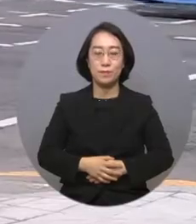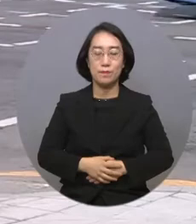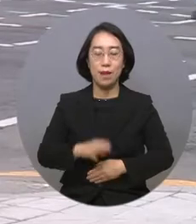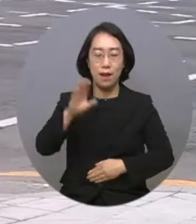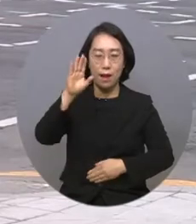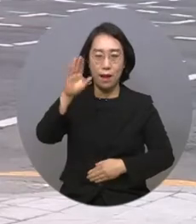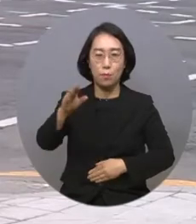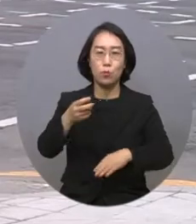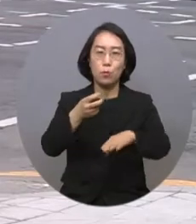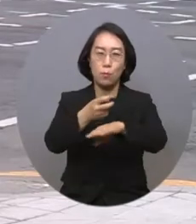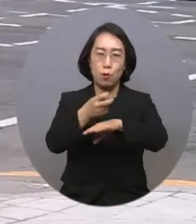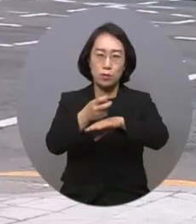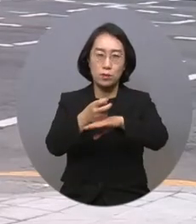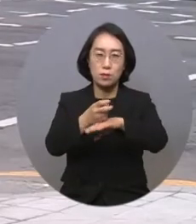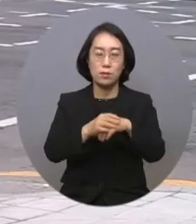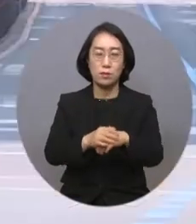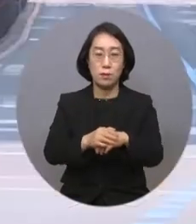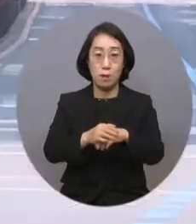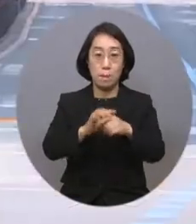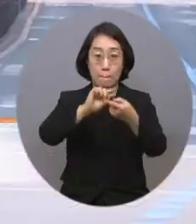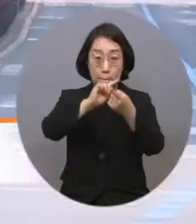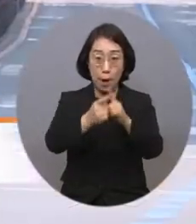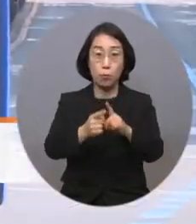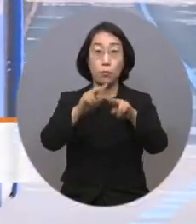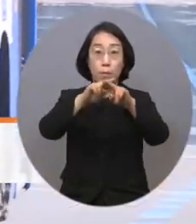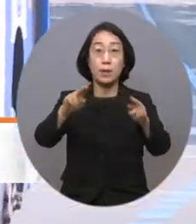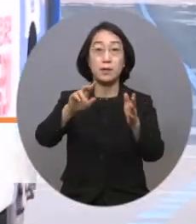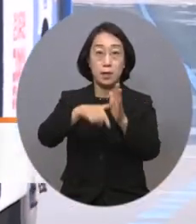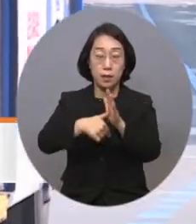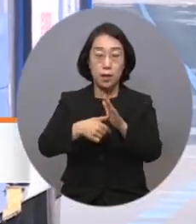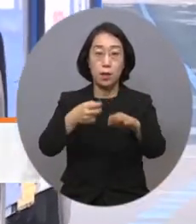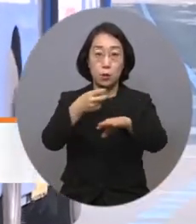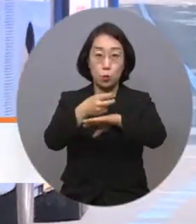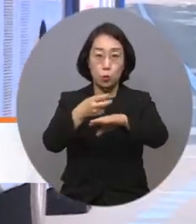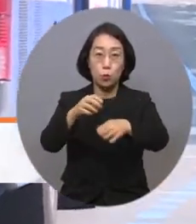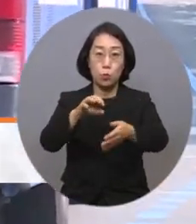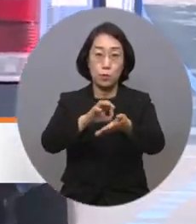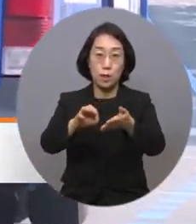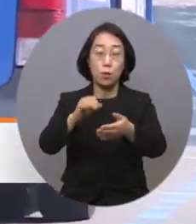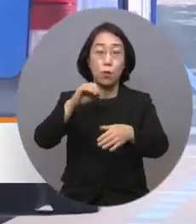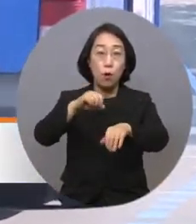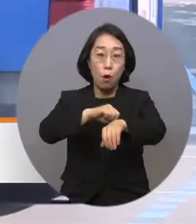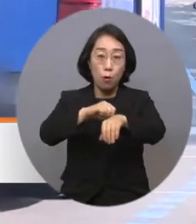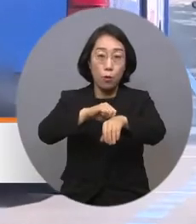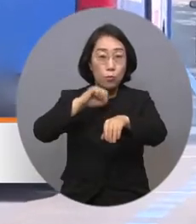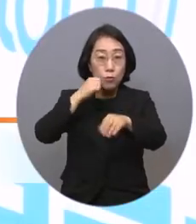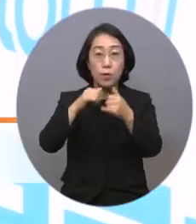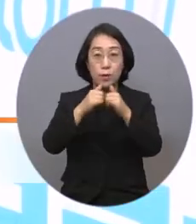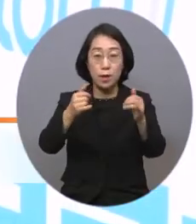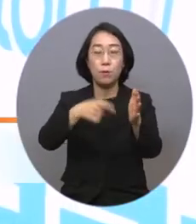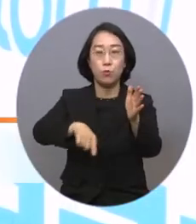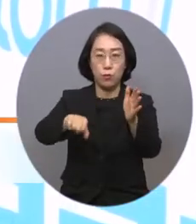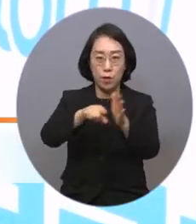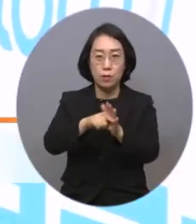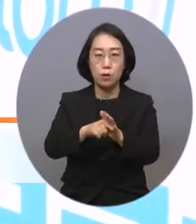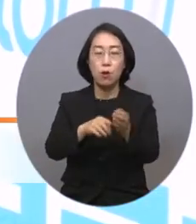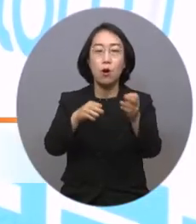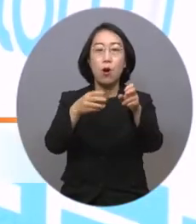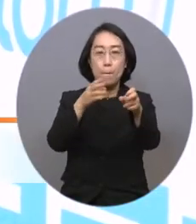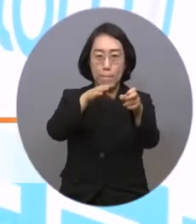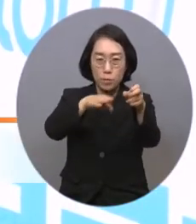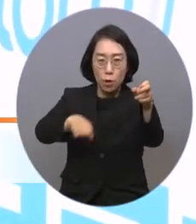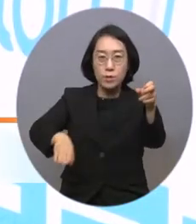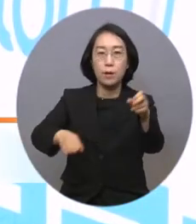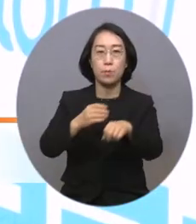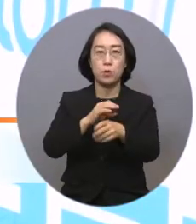앞으로 시내버스를 대폐차하는 경우 교통약자를 위한 저상버스 도입이 의무화됩니다. 또한 케이블카,